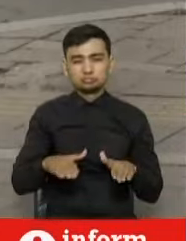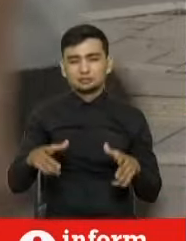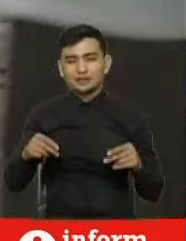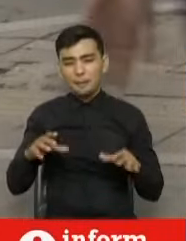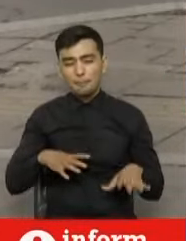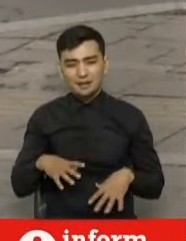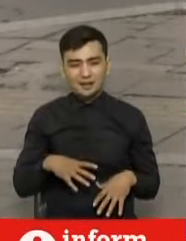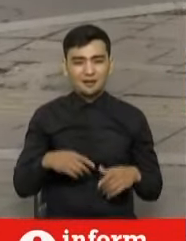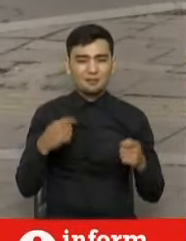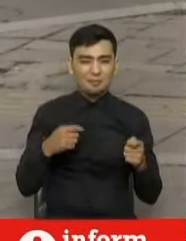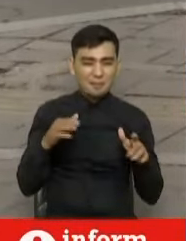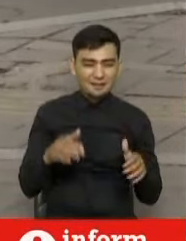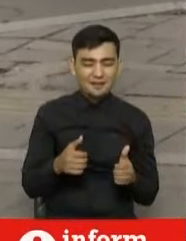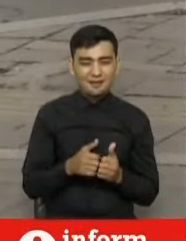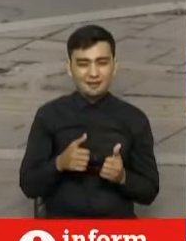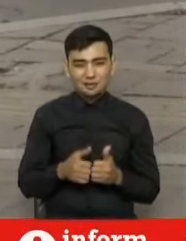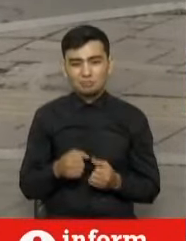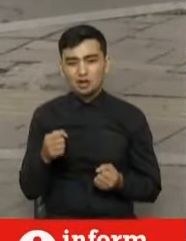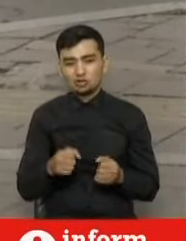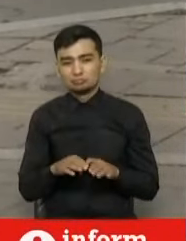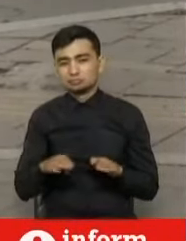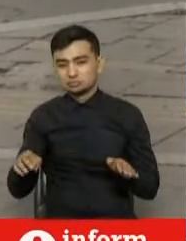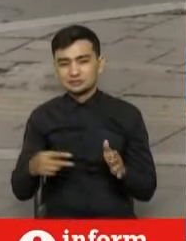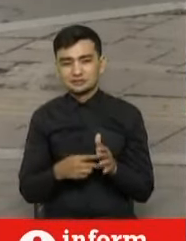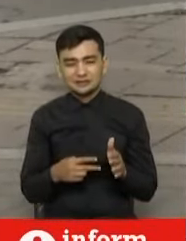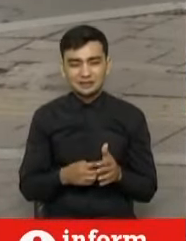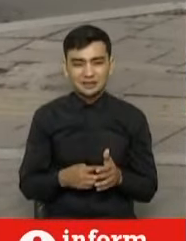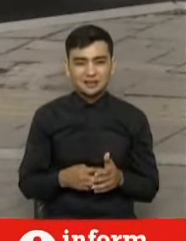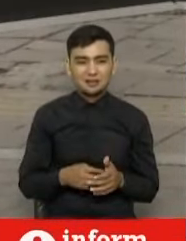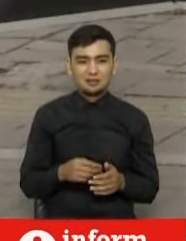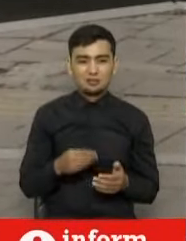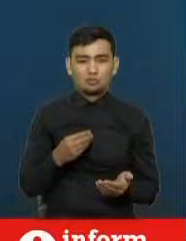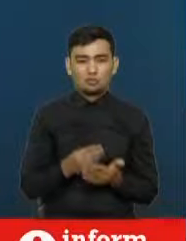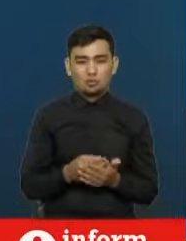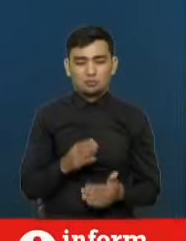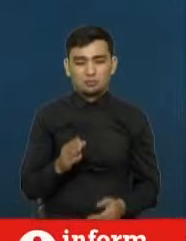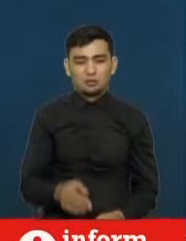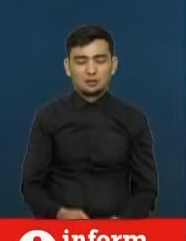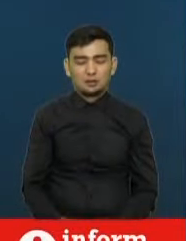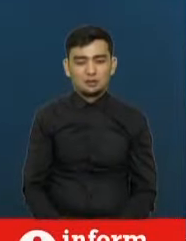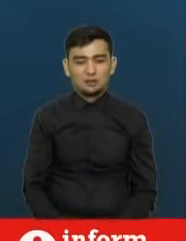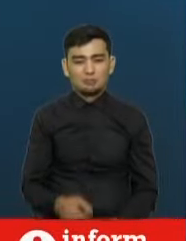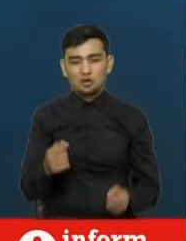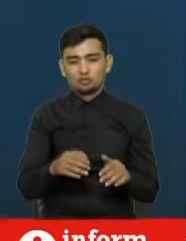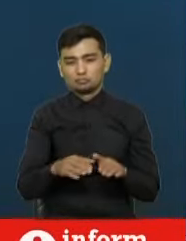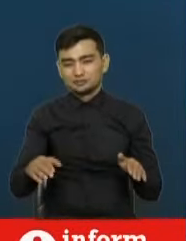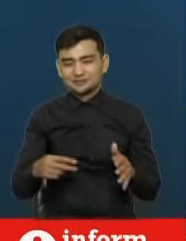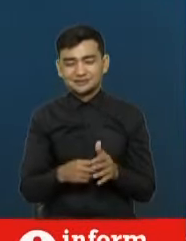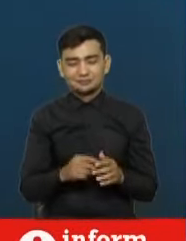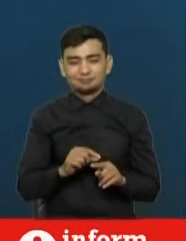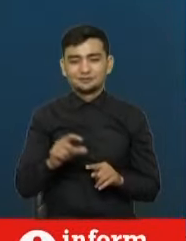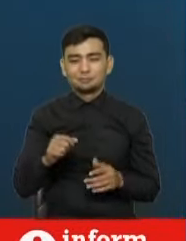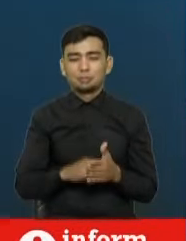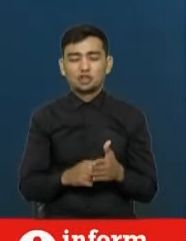базар және сауда үйлерінің аумағында автотұрақ құны әлдеқайда жоғары болады. Автотұрақ бағасының көтерілу